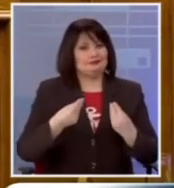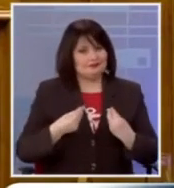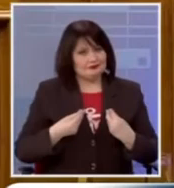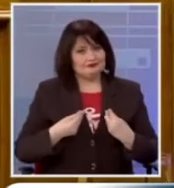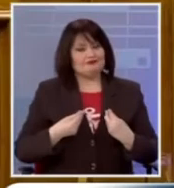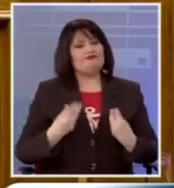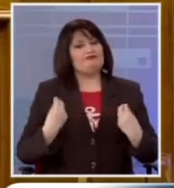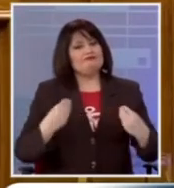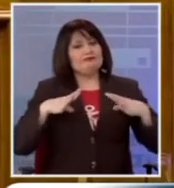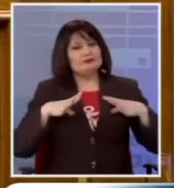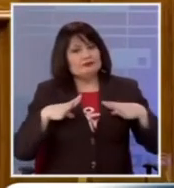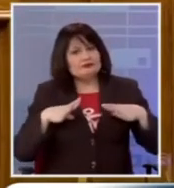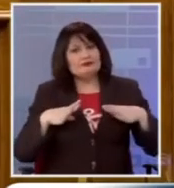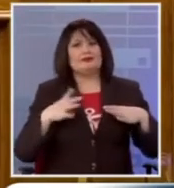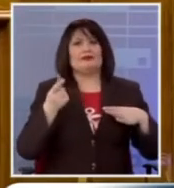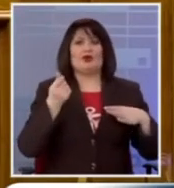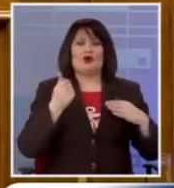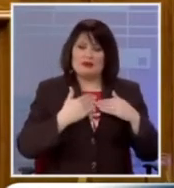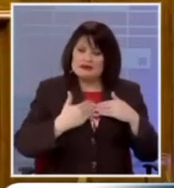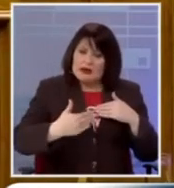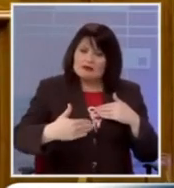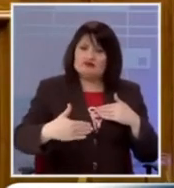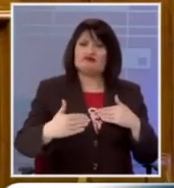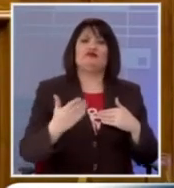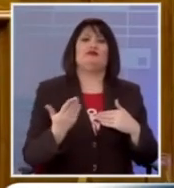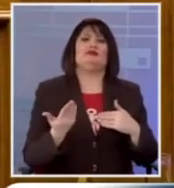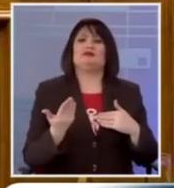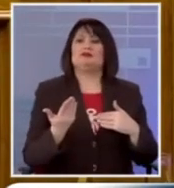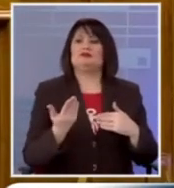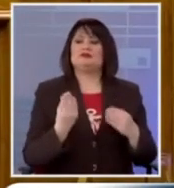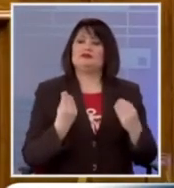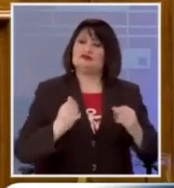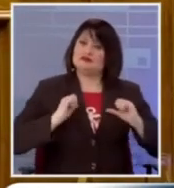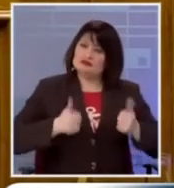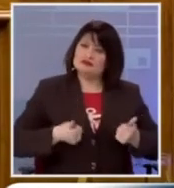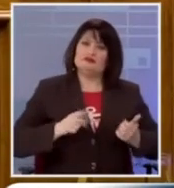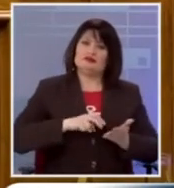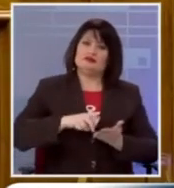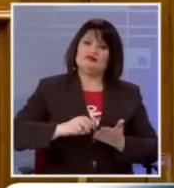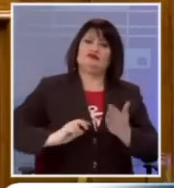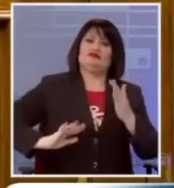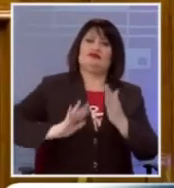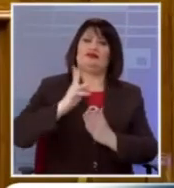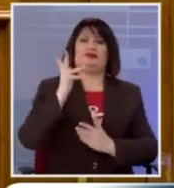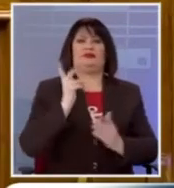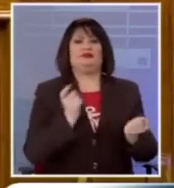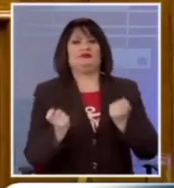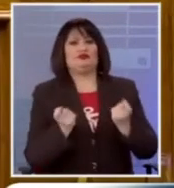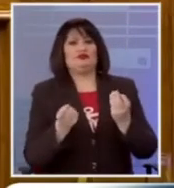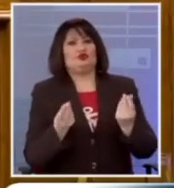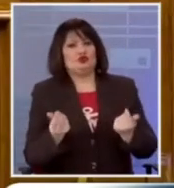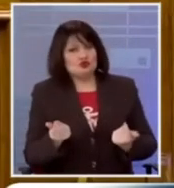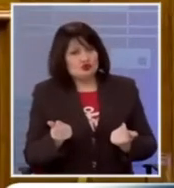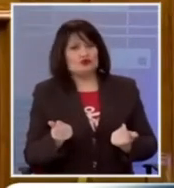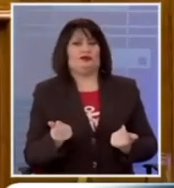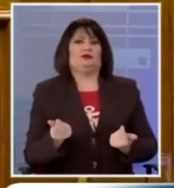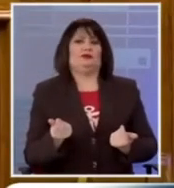χώρο στην νομισματική χαλάρωση και σε πιο θαραλέα βήματα αναπτυξιακής στρατηγικής. Ταυτοχρόνως, οι λαοί